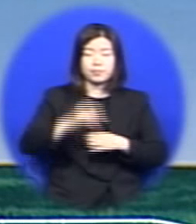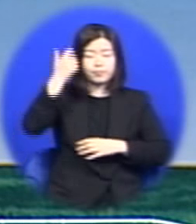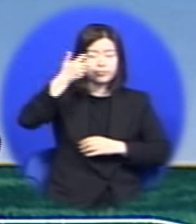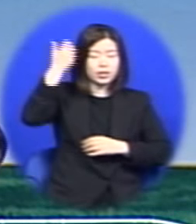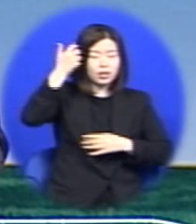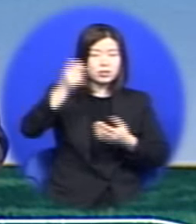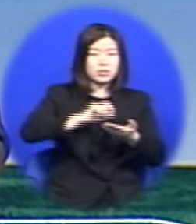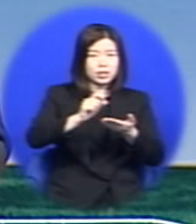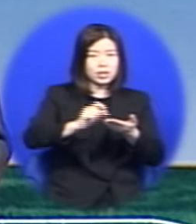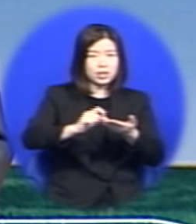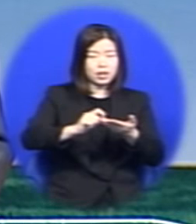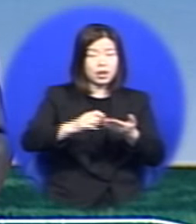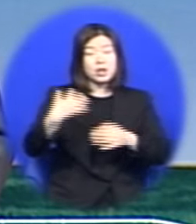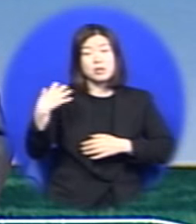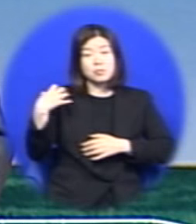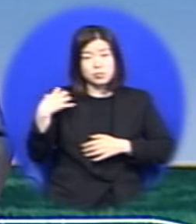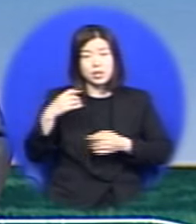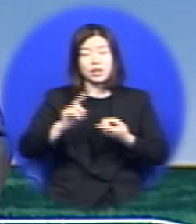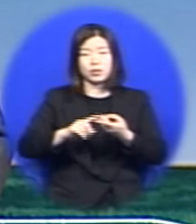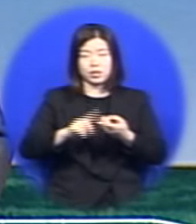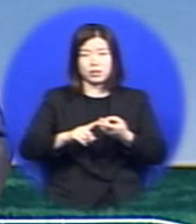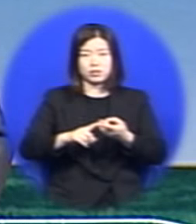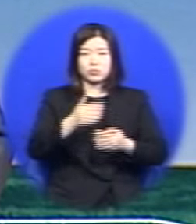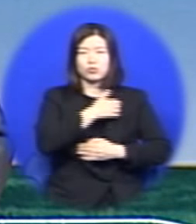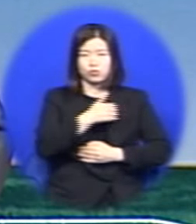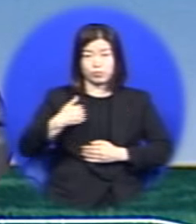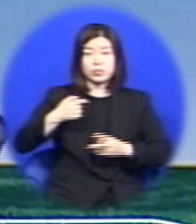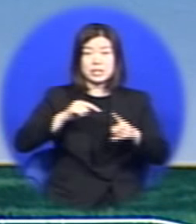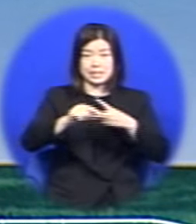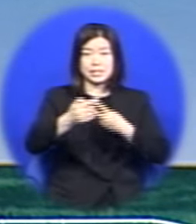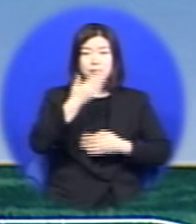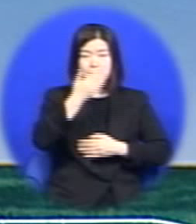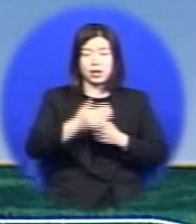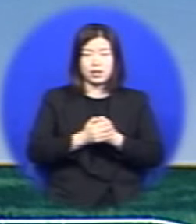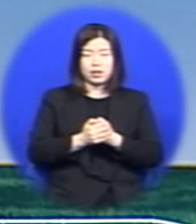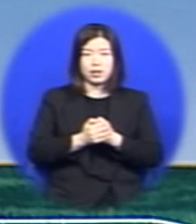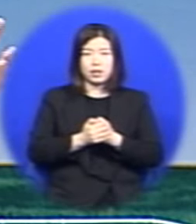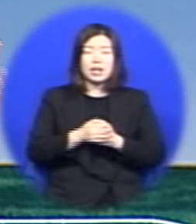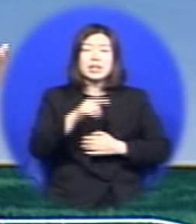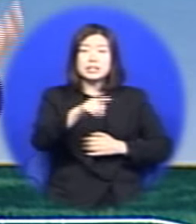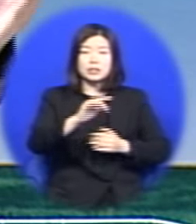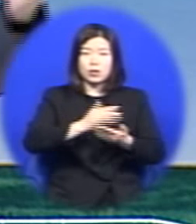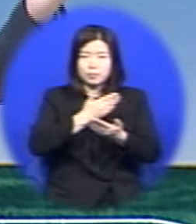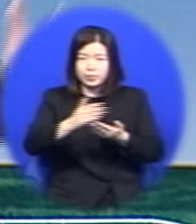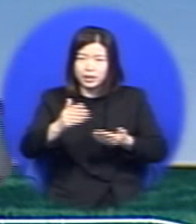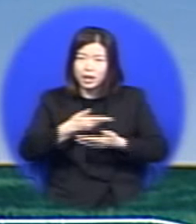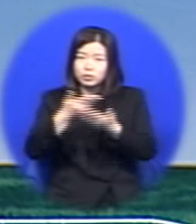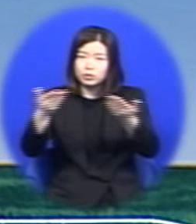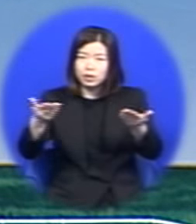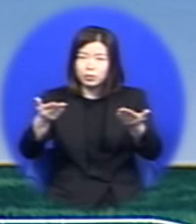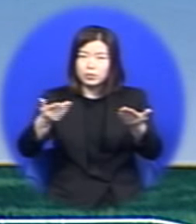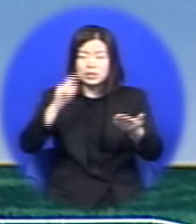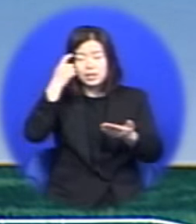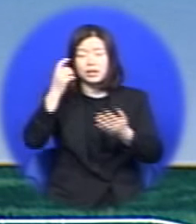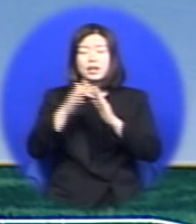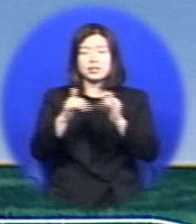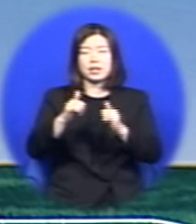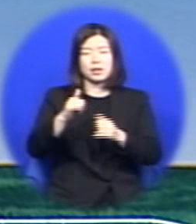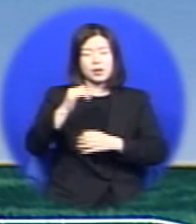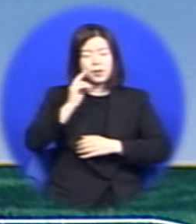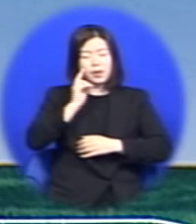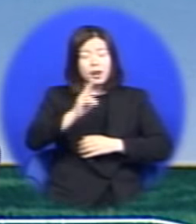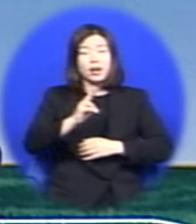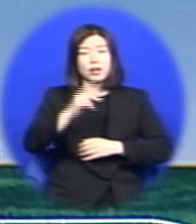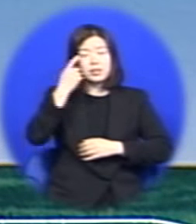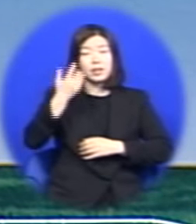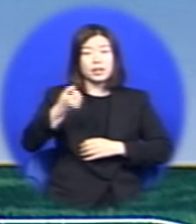영성일기가 부담스러운 것은 충분히 이해합니다. 그걸 나누라고 하는 것은 끔찍하다고 생각하는 분도 있을 겁니다.